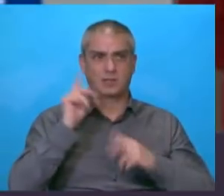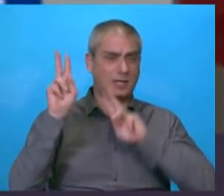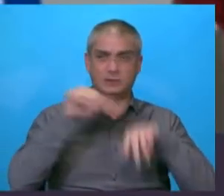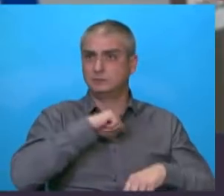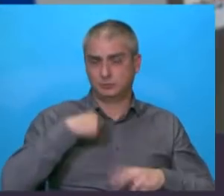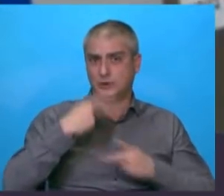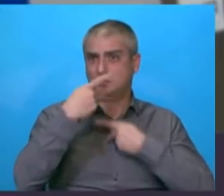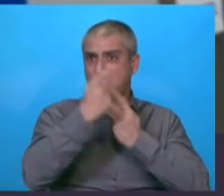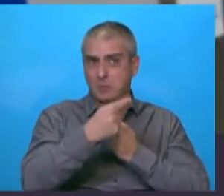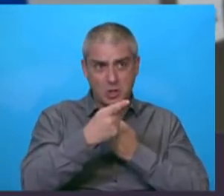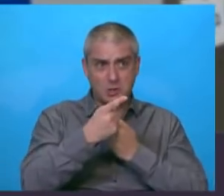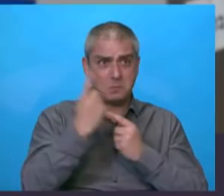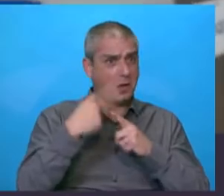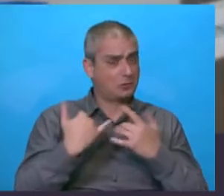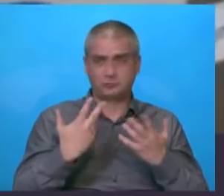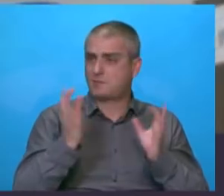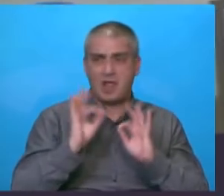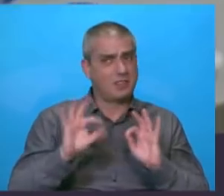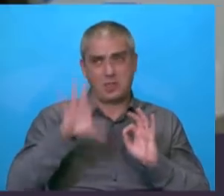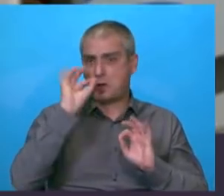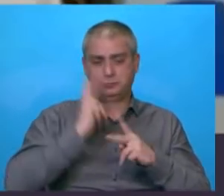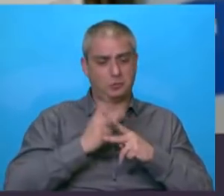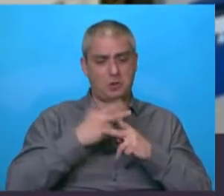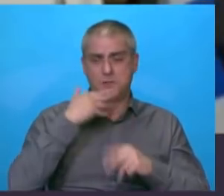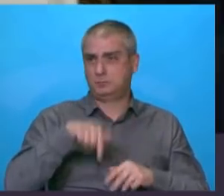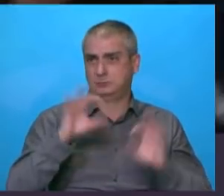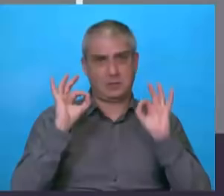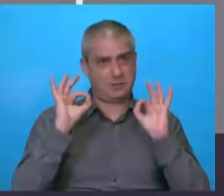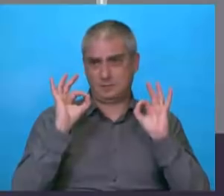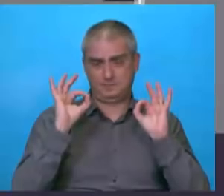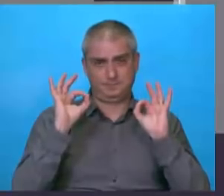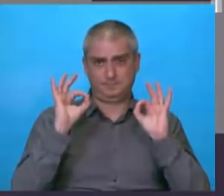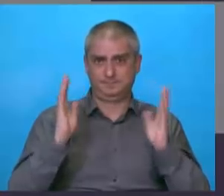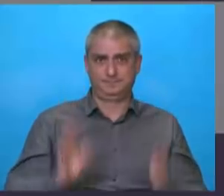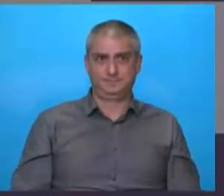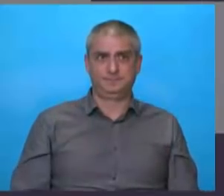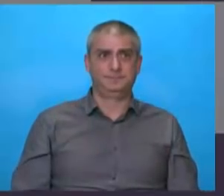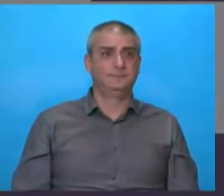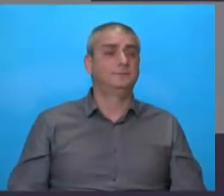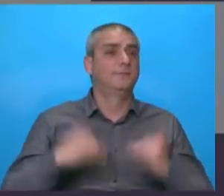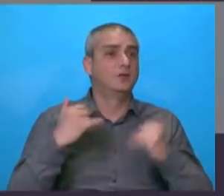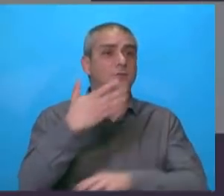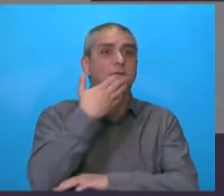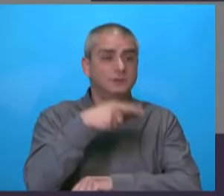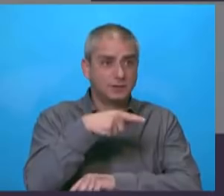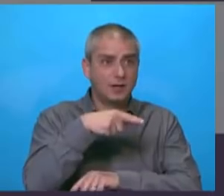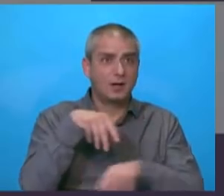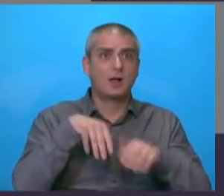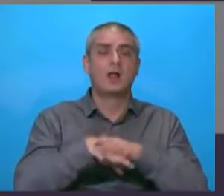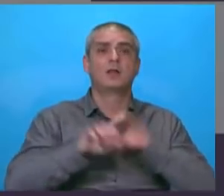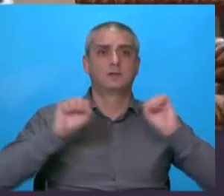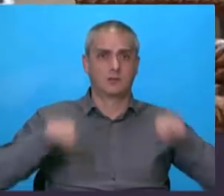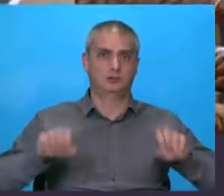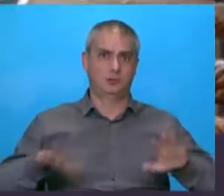הושפזה. עד כה אין חולים שנדבקו בנגיף קורונה בישראל. כרגע במדינת ישראל זה תחת